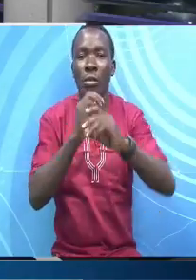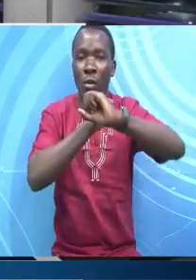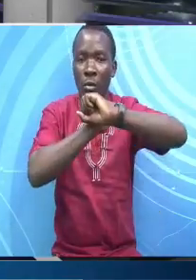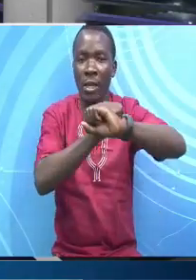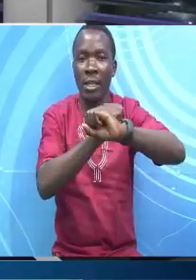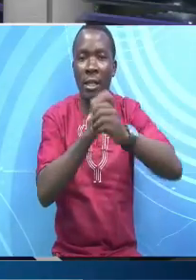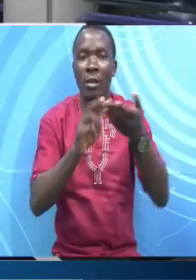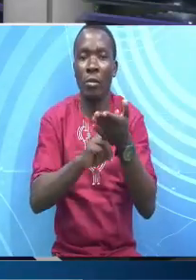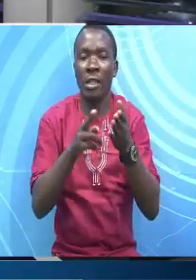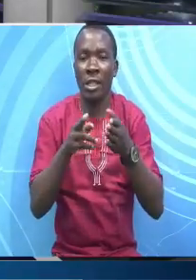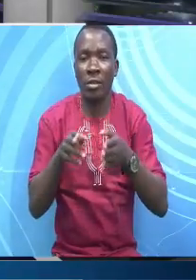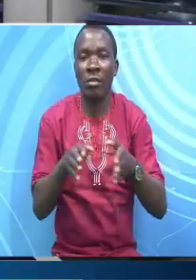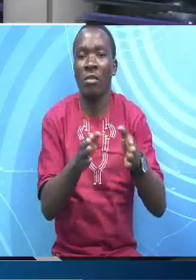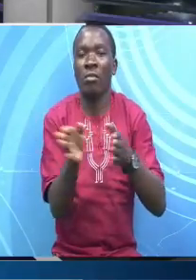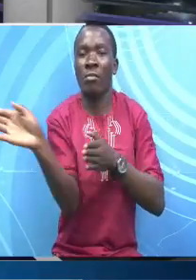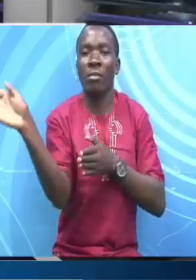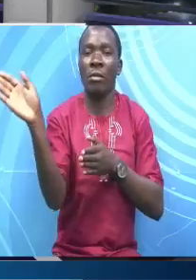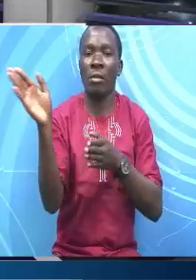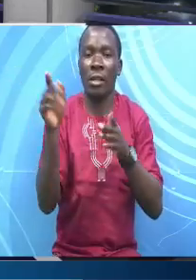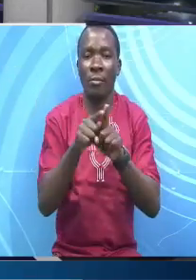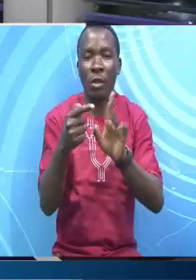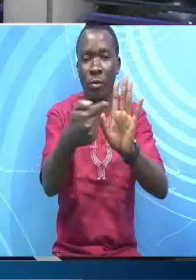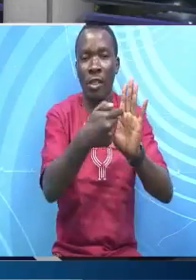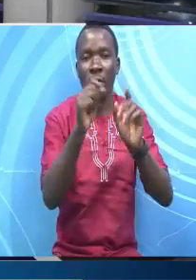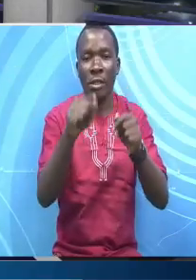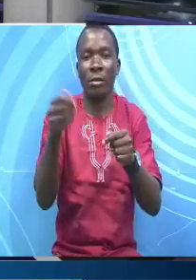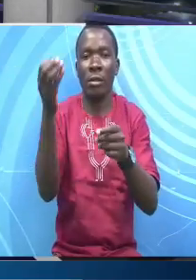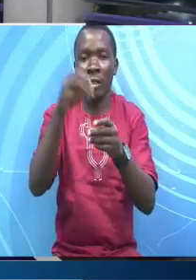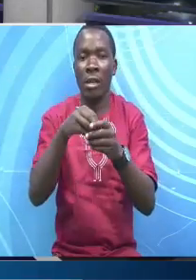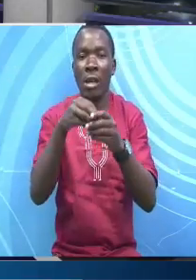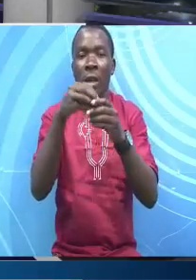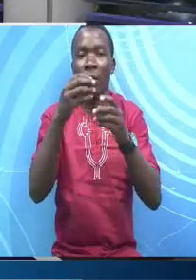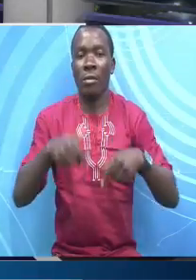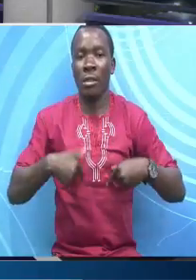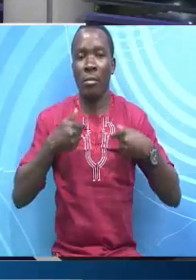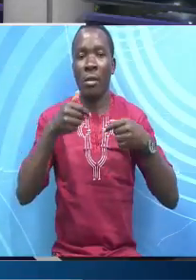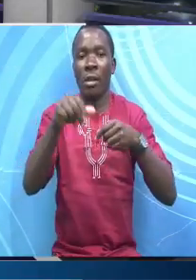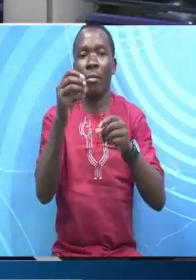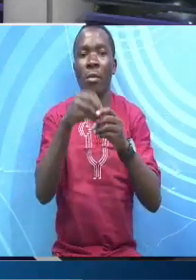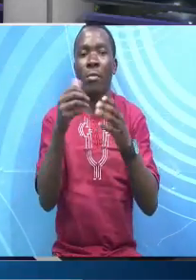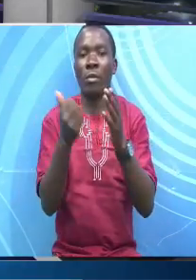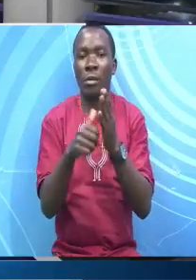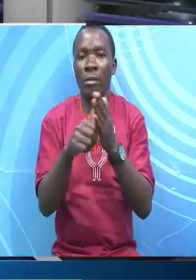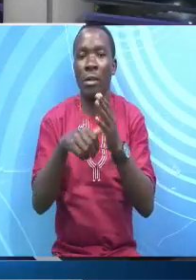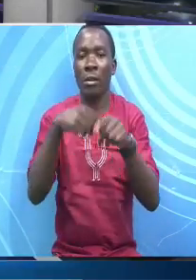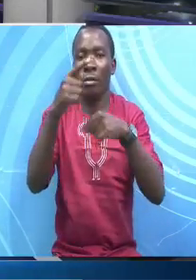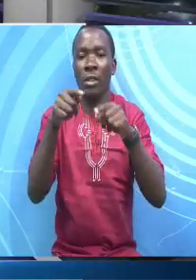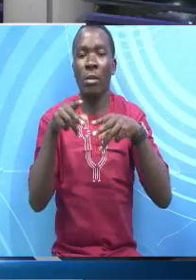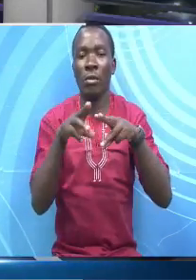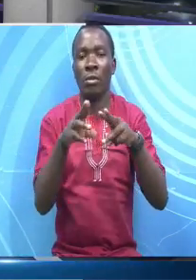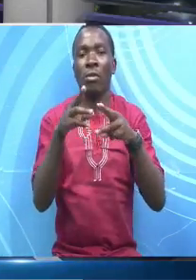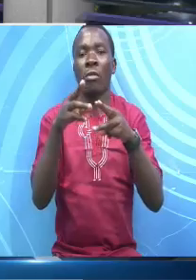nk'uko byagiye bigaragara ibyashoboraga gushyira ubuzima bwabo mu kaga. Kevin Christian akomeza ku buryo